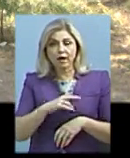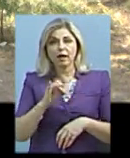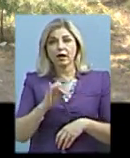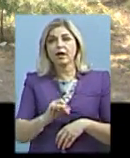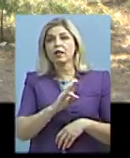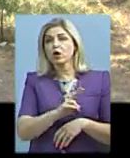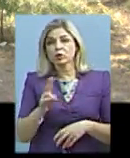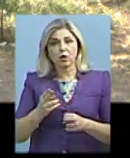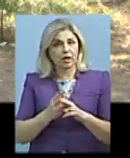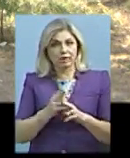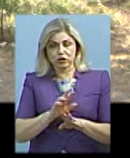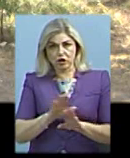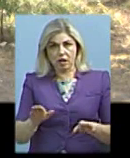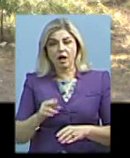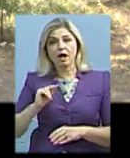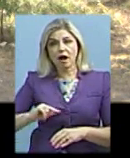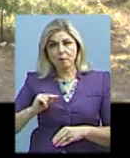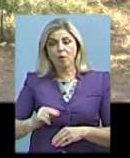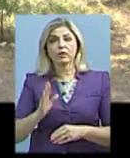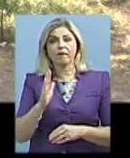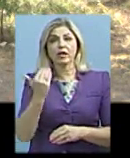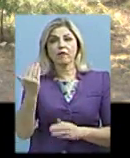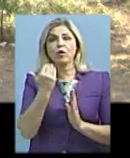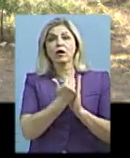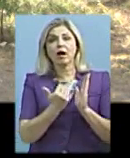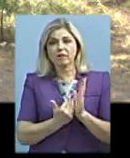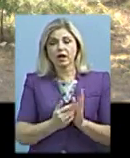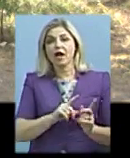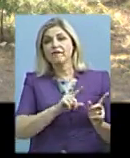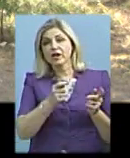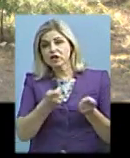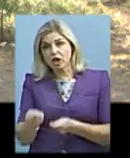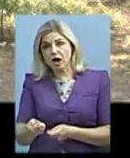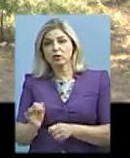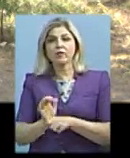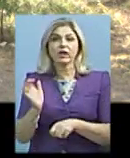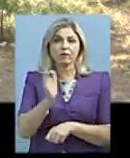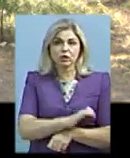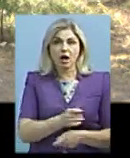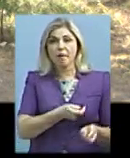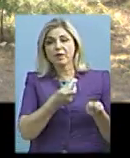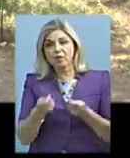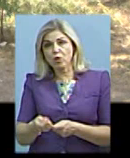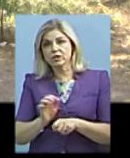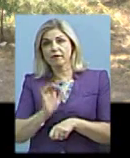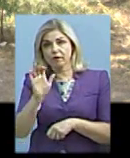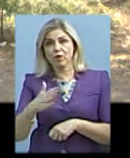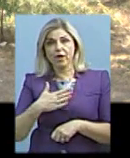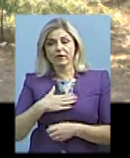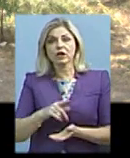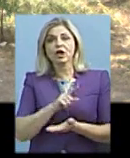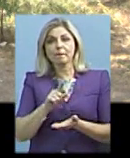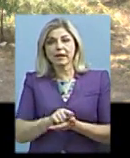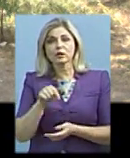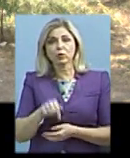заважав. Робота йде у потрібному їм руслі. Заїжджають, виїжджають, привозять, відвозять. Наша місія тут – це єдине –